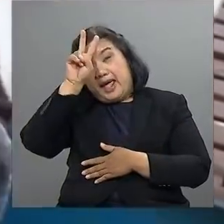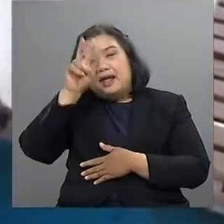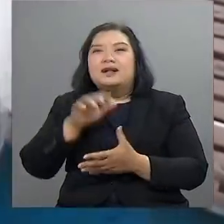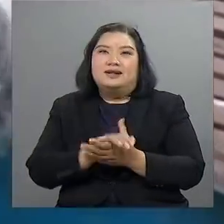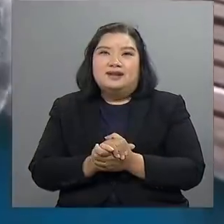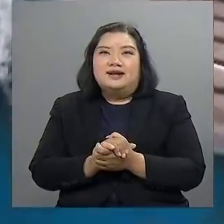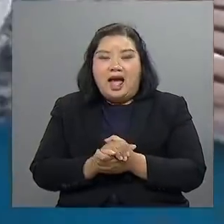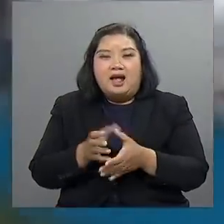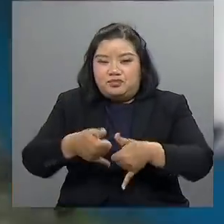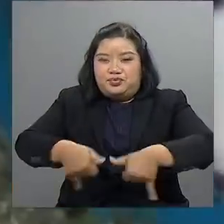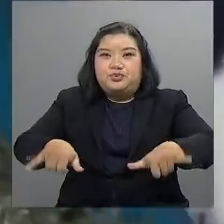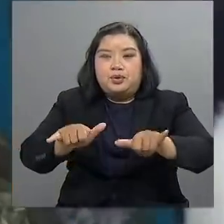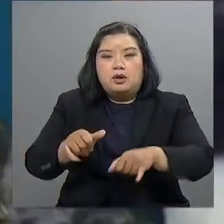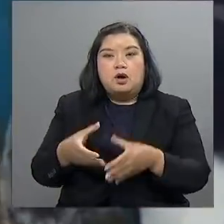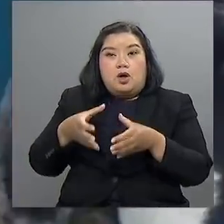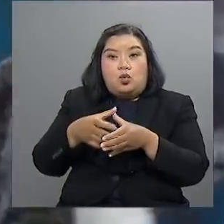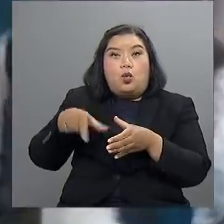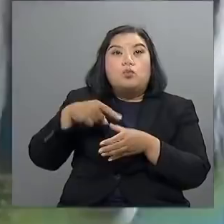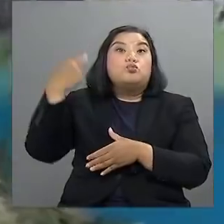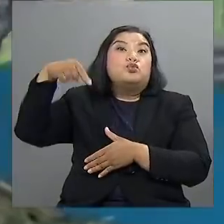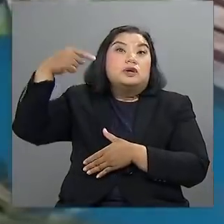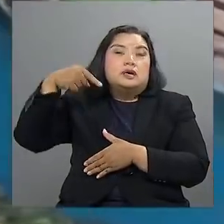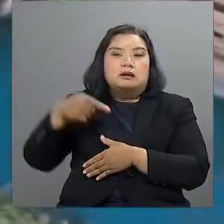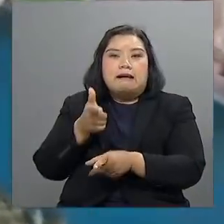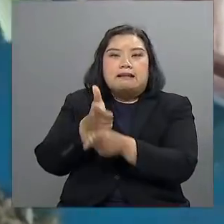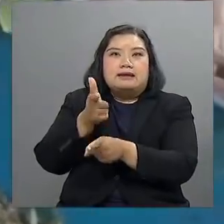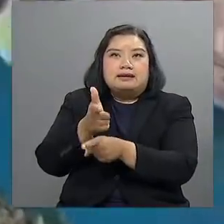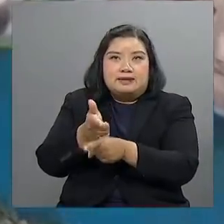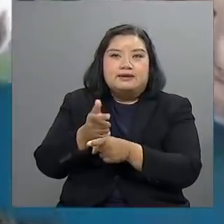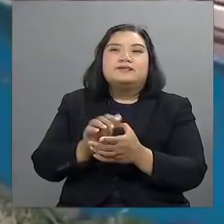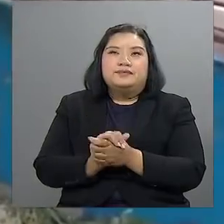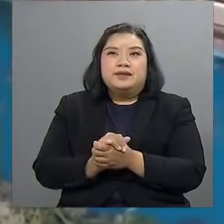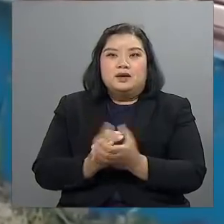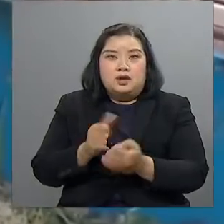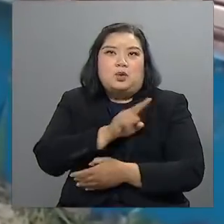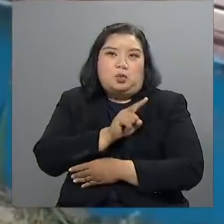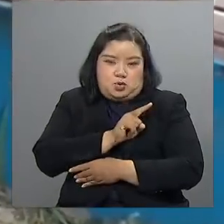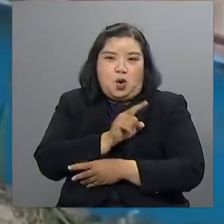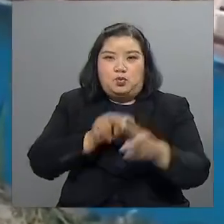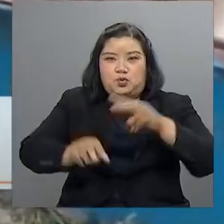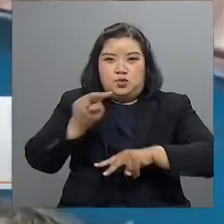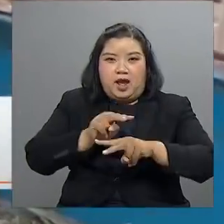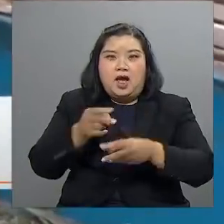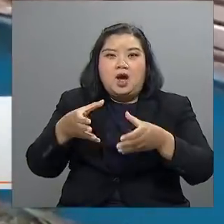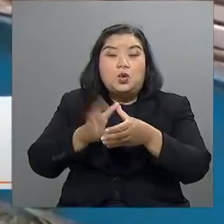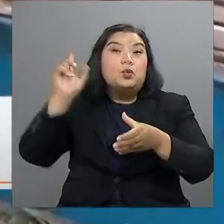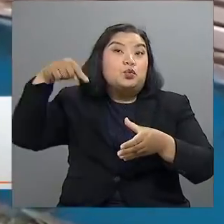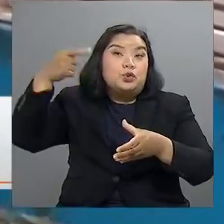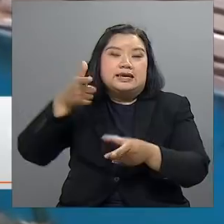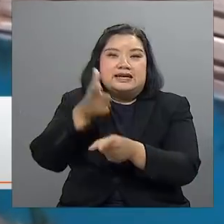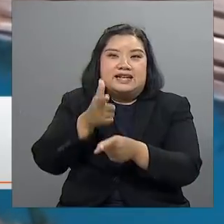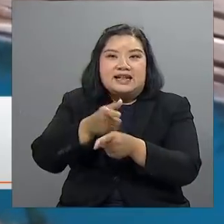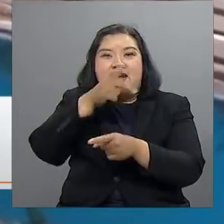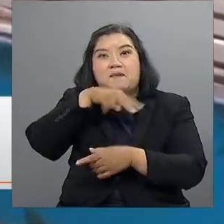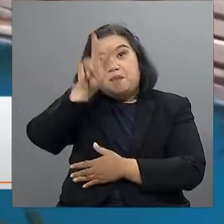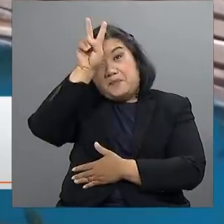กลุ่มพัฒนาบทบาทสตรีนี่ใช้คำหรูไหมฮะอยู่ในความดูแลเลยนะของกลุ่มเลี้ยงแพะบ้านช่องลมจังหวัดประจว